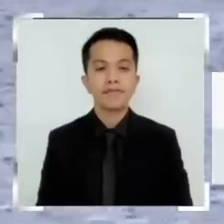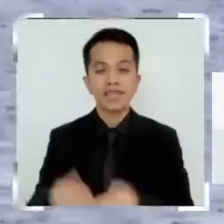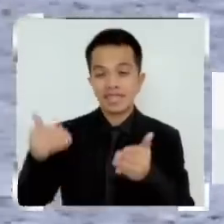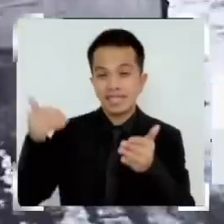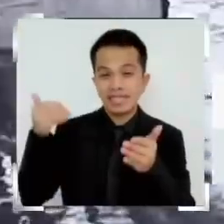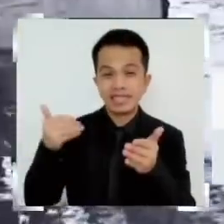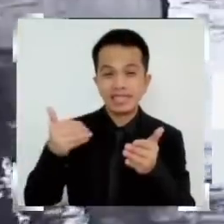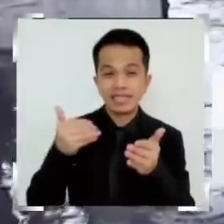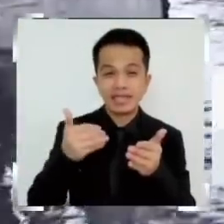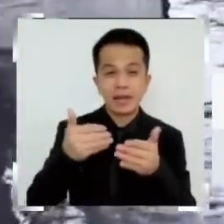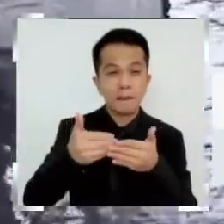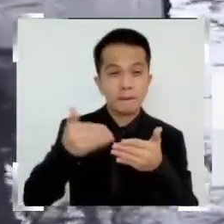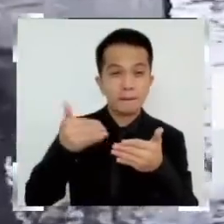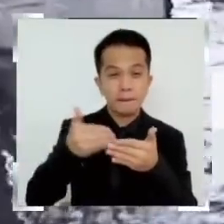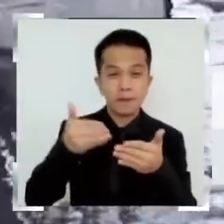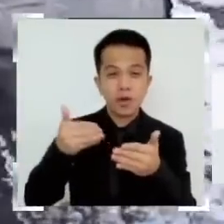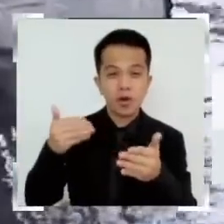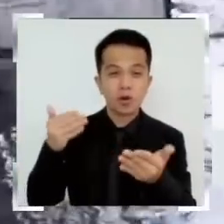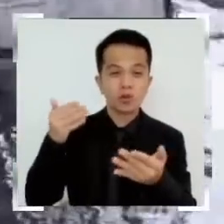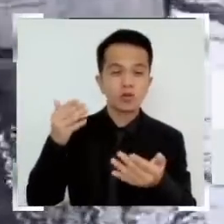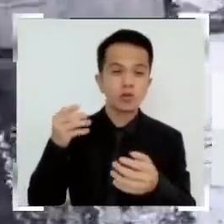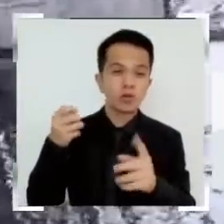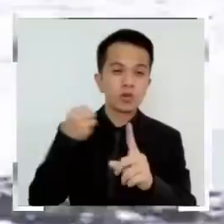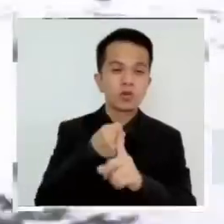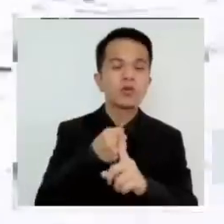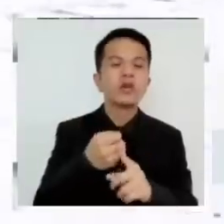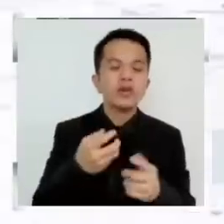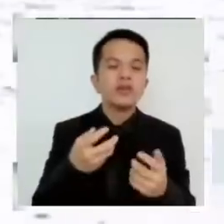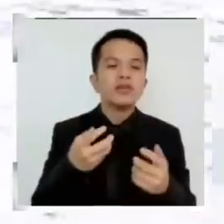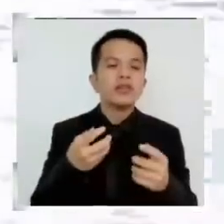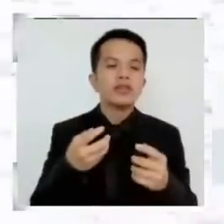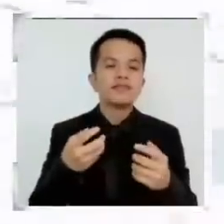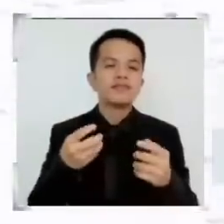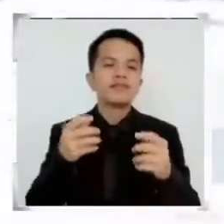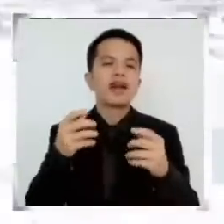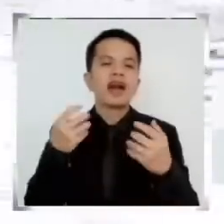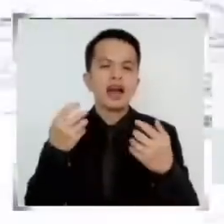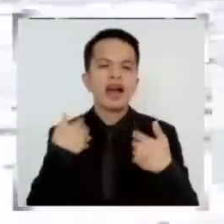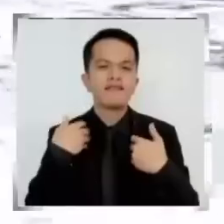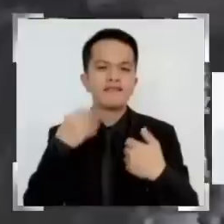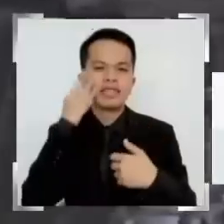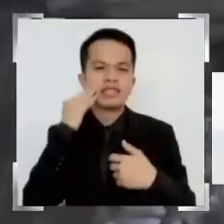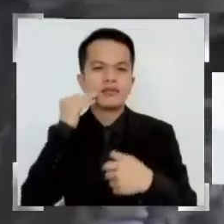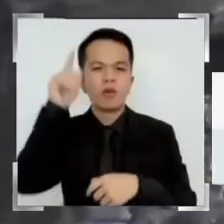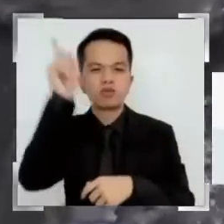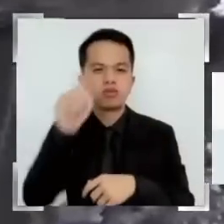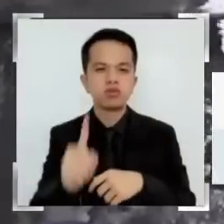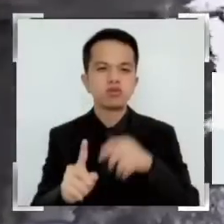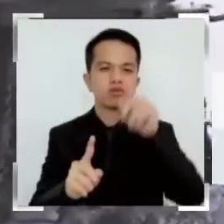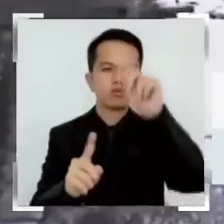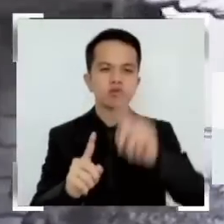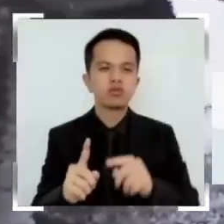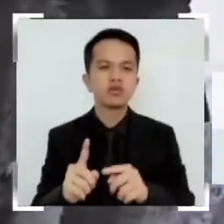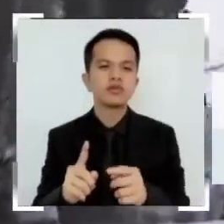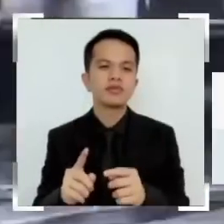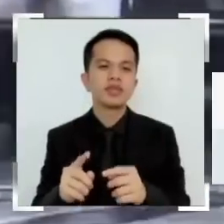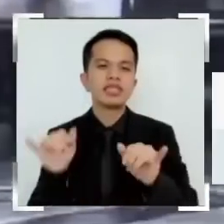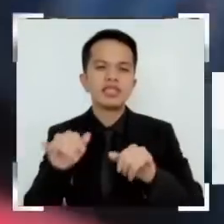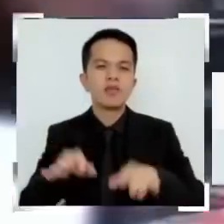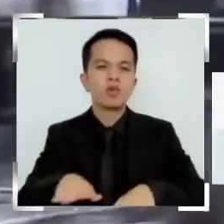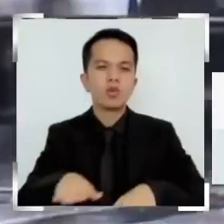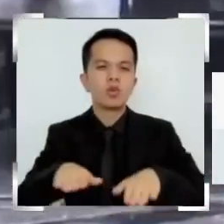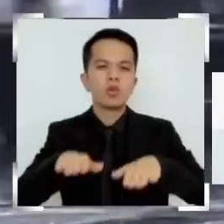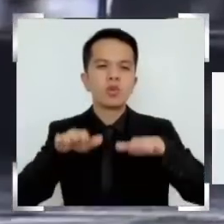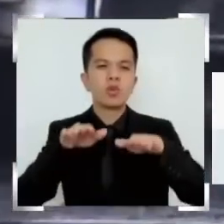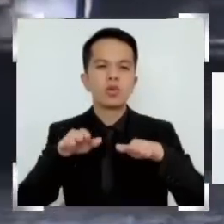bagyo, ilang bahagi ng Metro Manila ang nakaranas ng thunderstorms. Sa Taft Avenue, gutter deep ang baha na nagpasikip sa